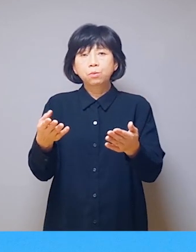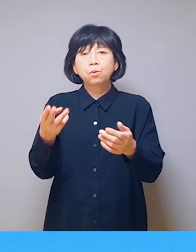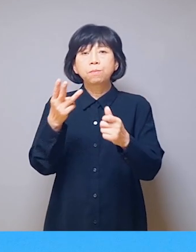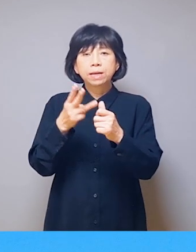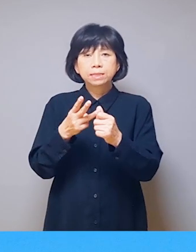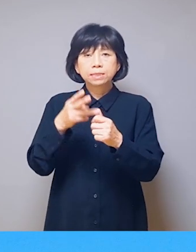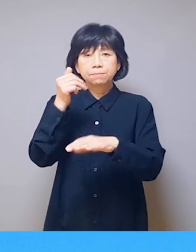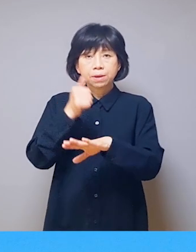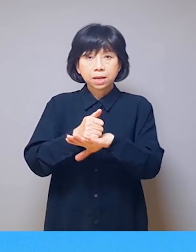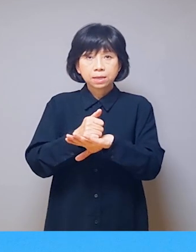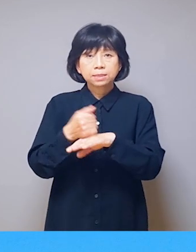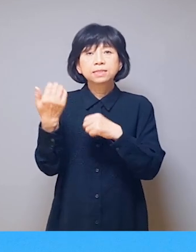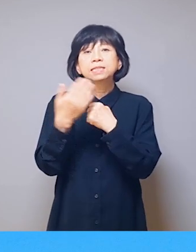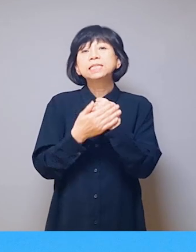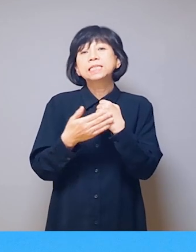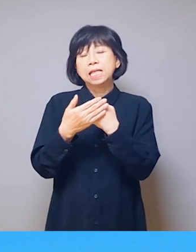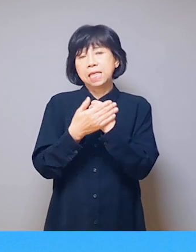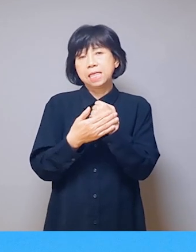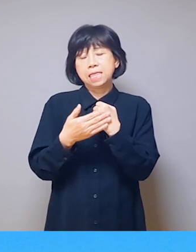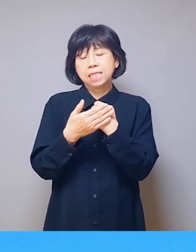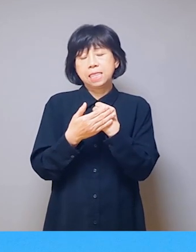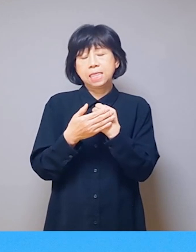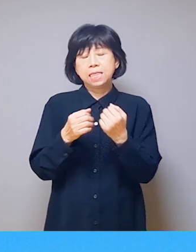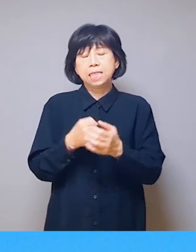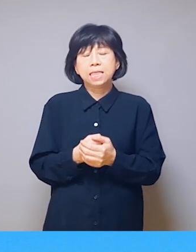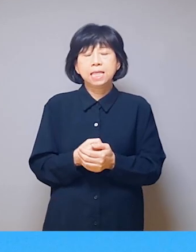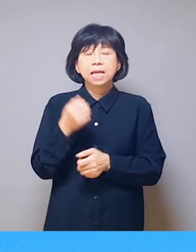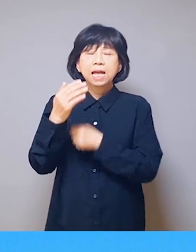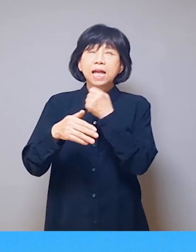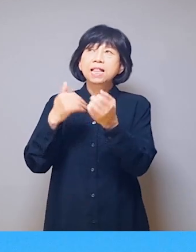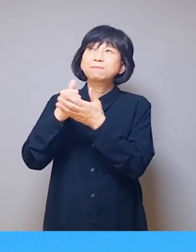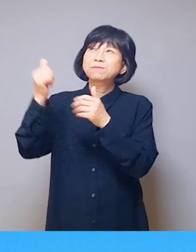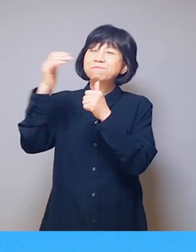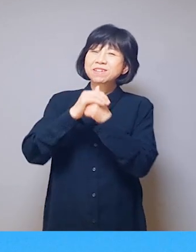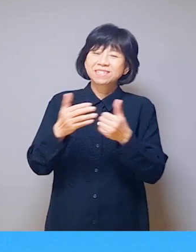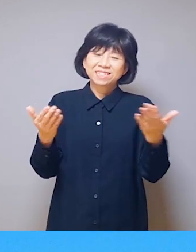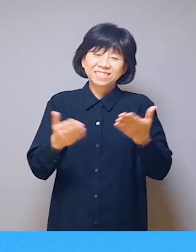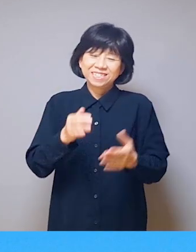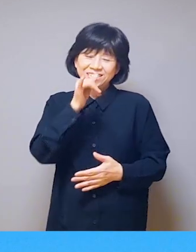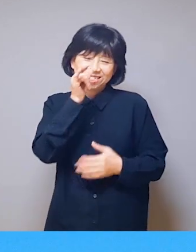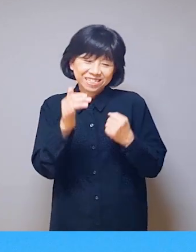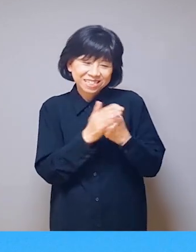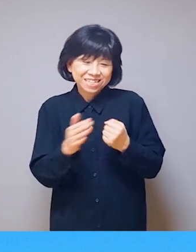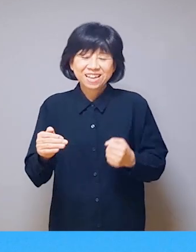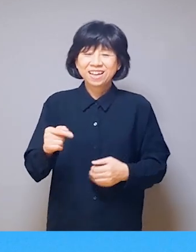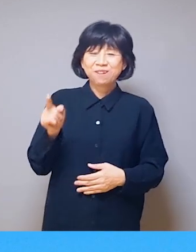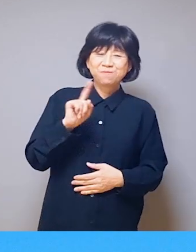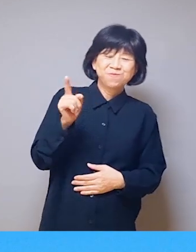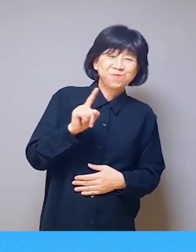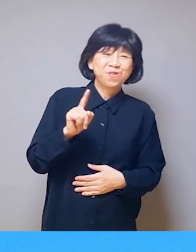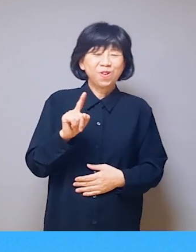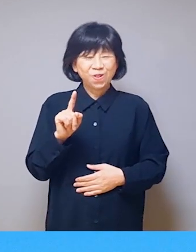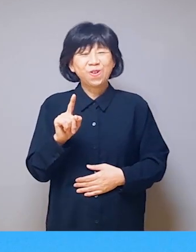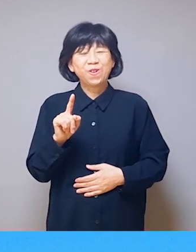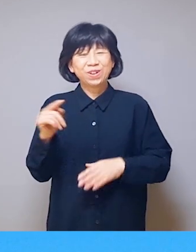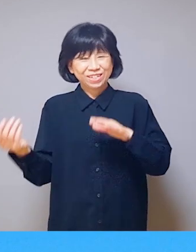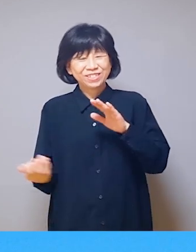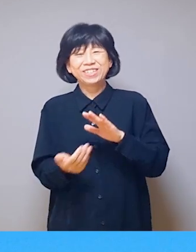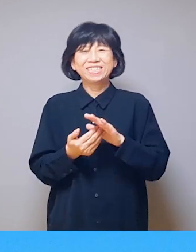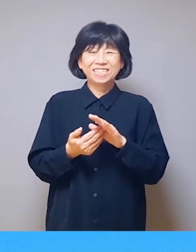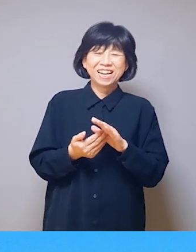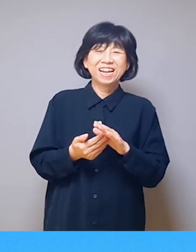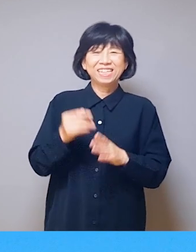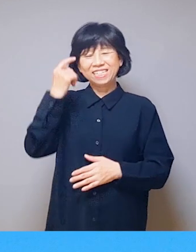거죠. 우리에게 고유한 사명이 있어서 그래, 내가 뭔가를 해야지. 여러분은 그러지 않았을